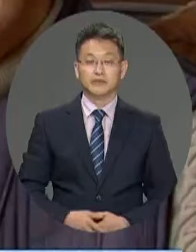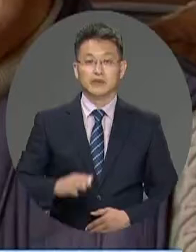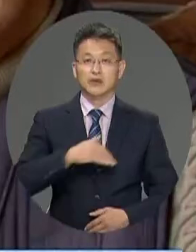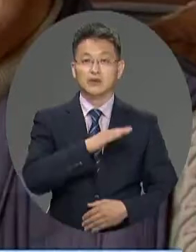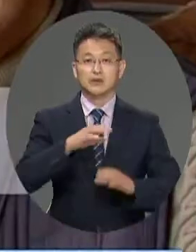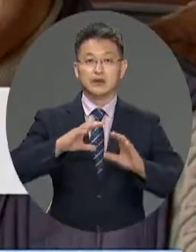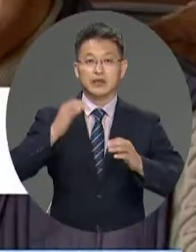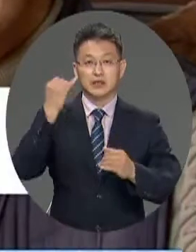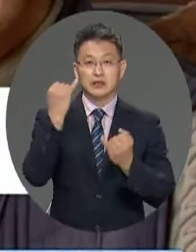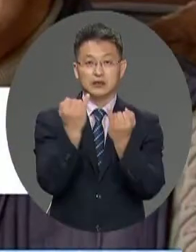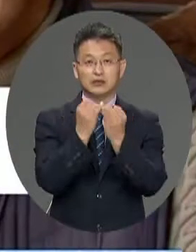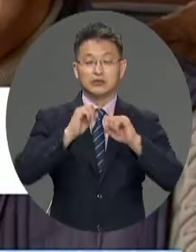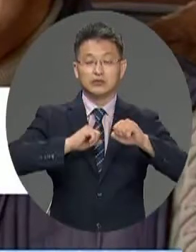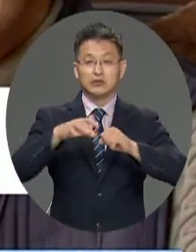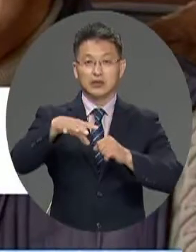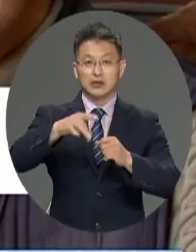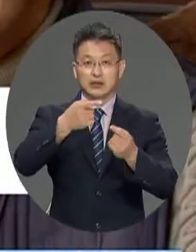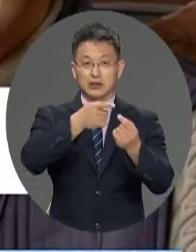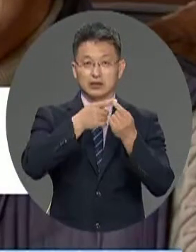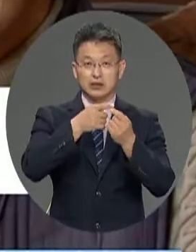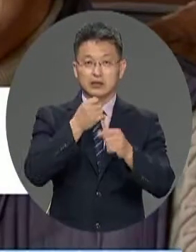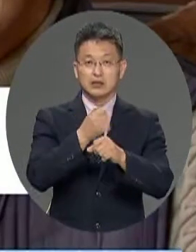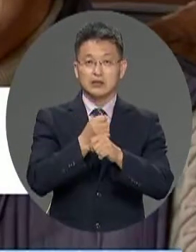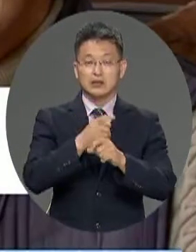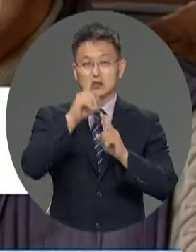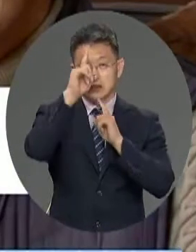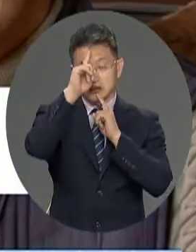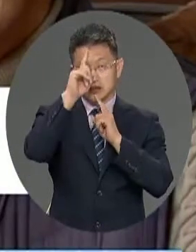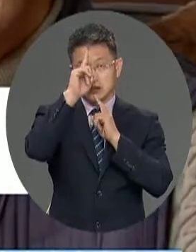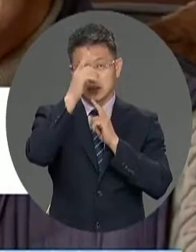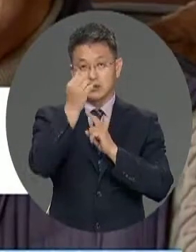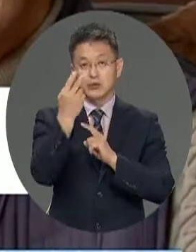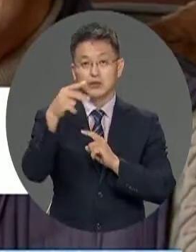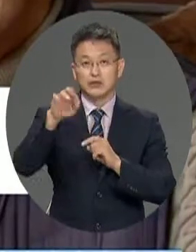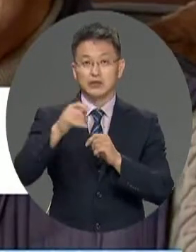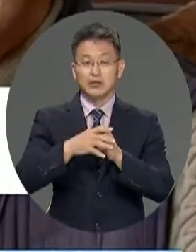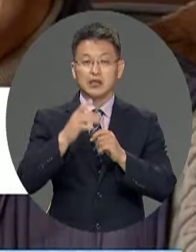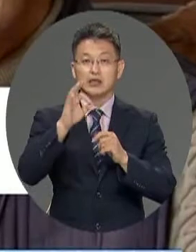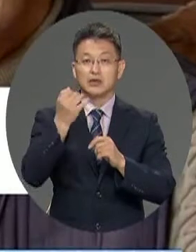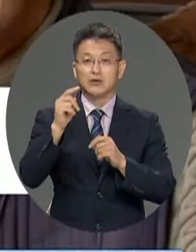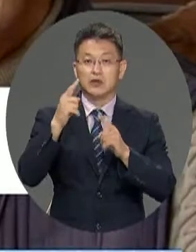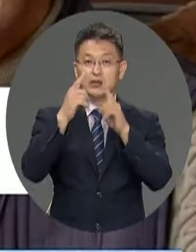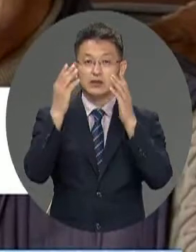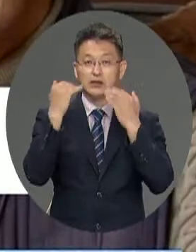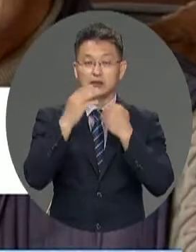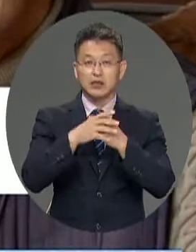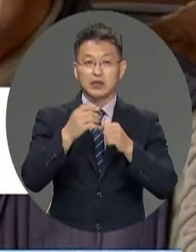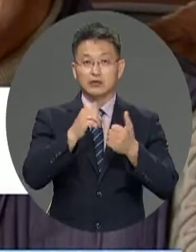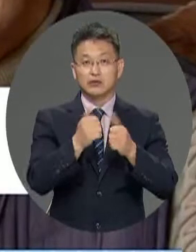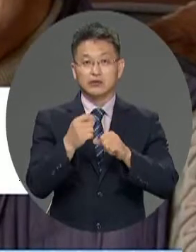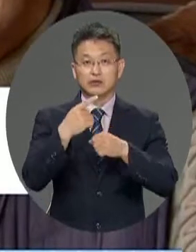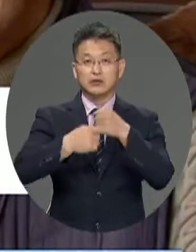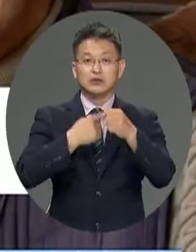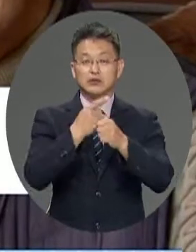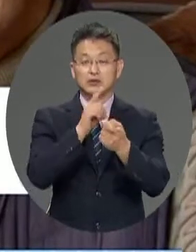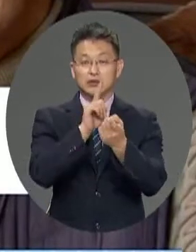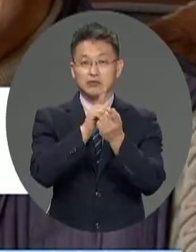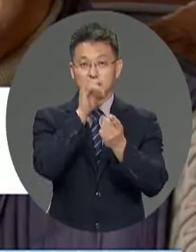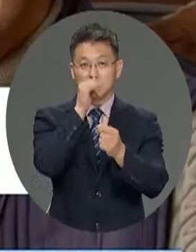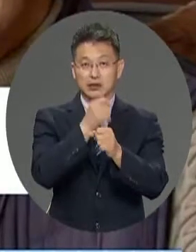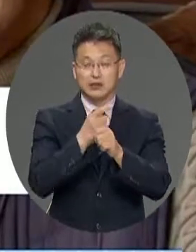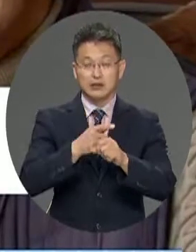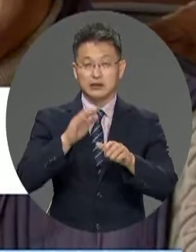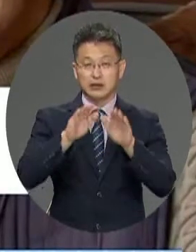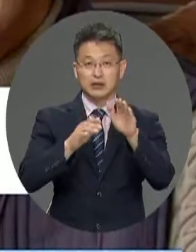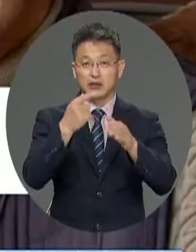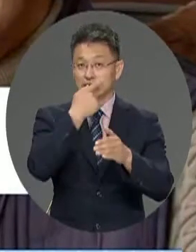우리나라 여성 운동의 선구자로 꼽히는 이 이효재 이화여대 명예교수 에 별세 1주기를 맞아 선생의 발자취를